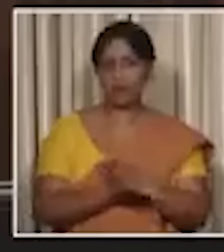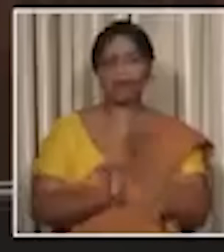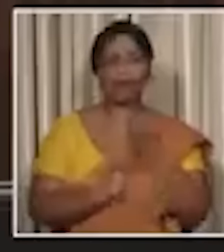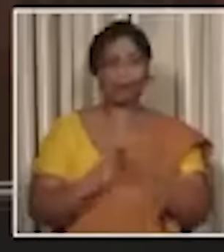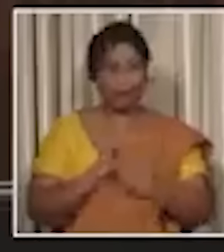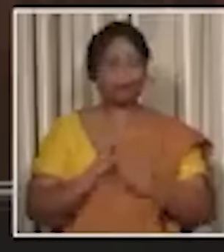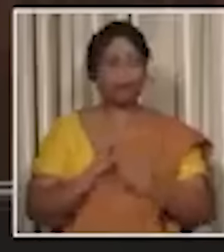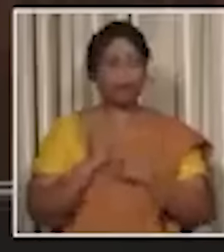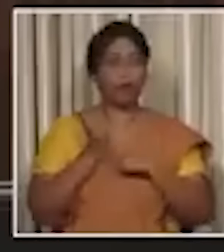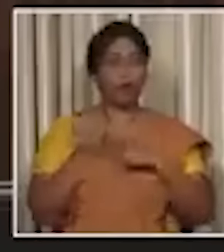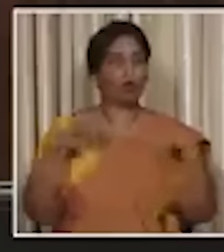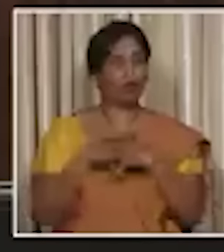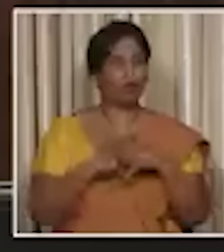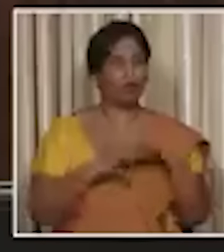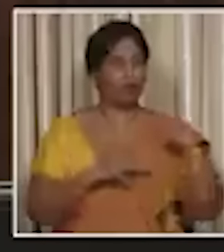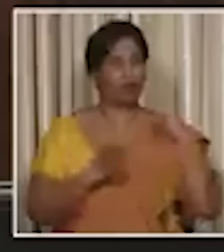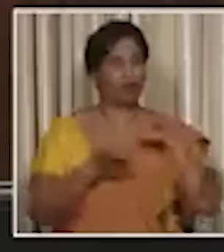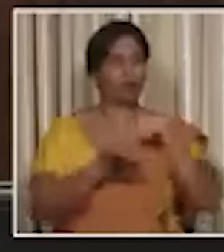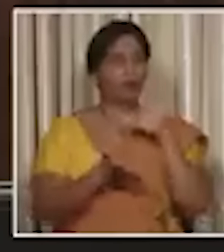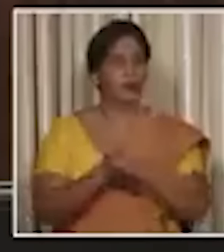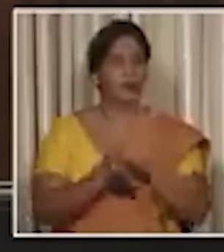பெவத்ம விவித